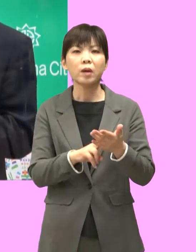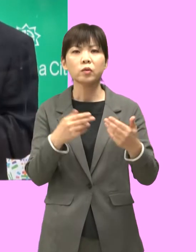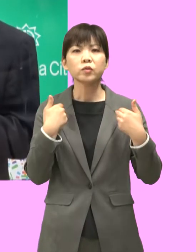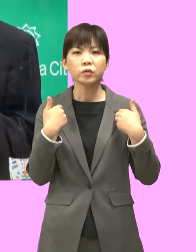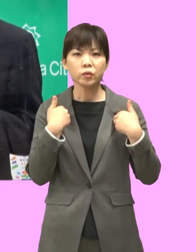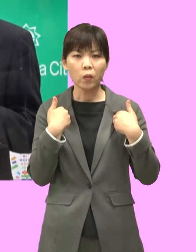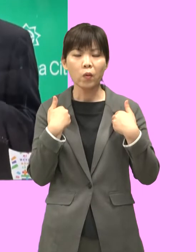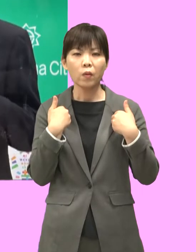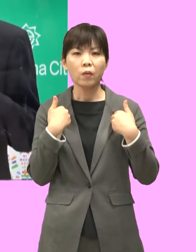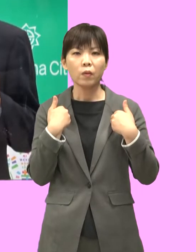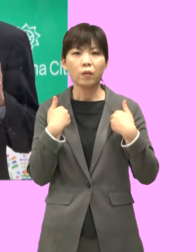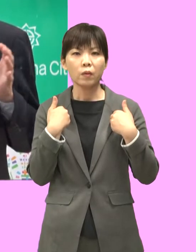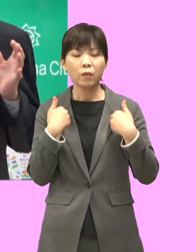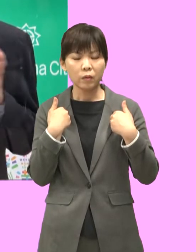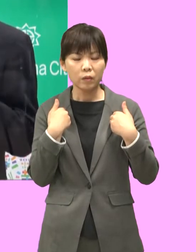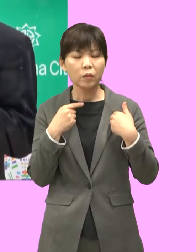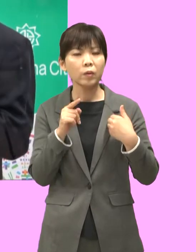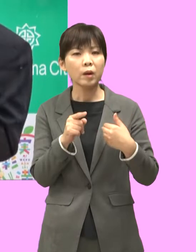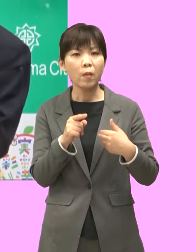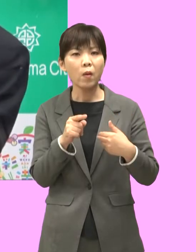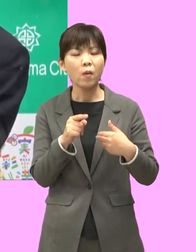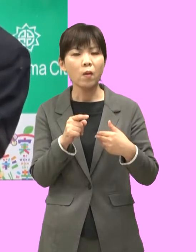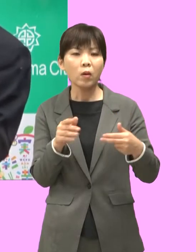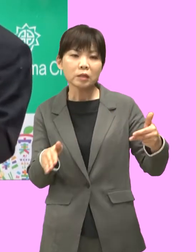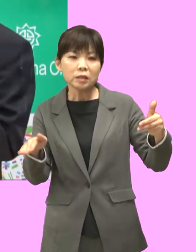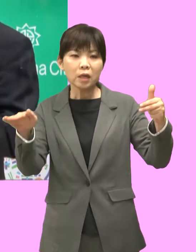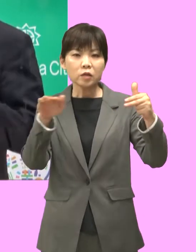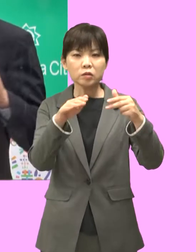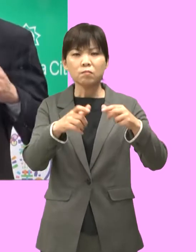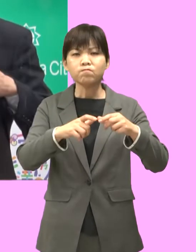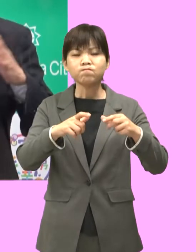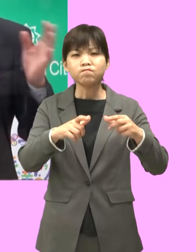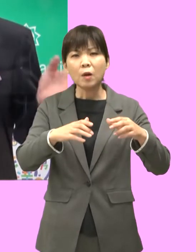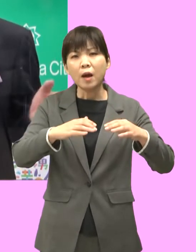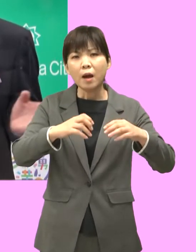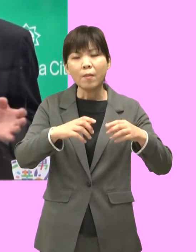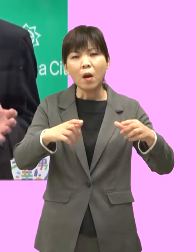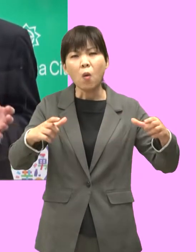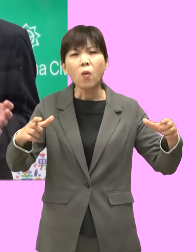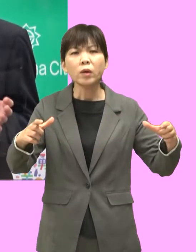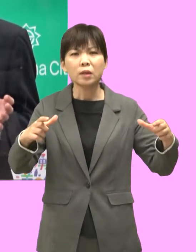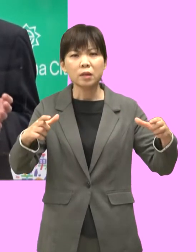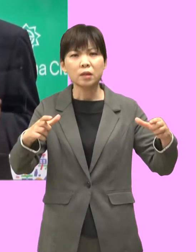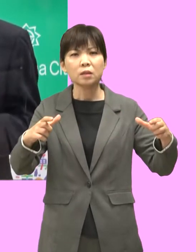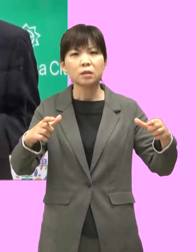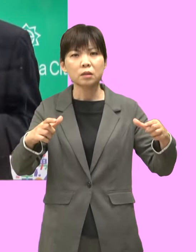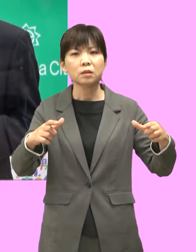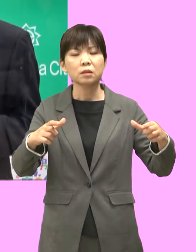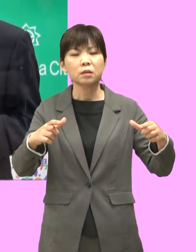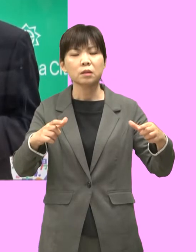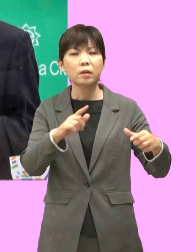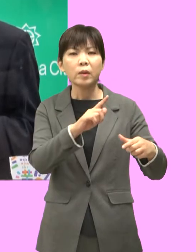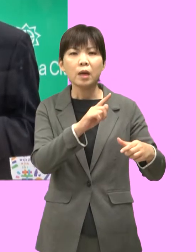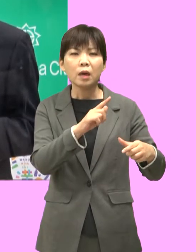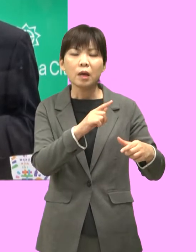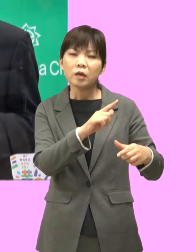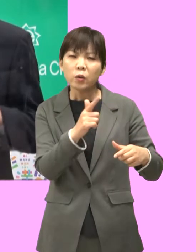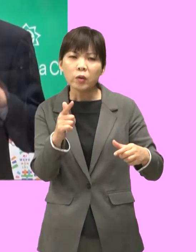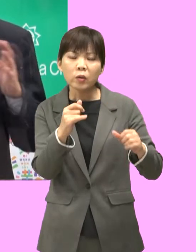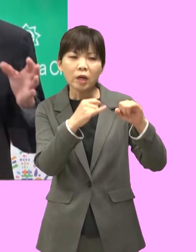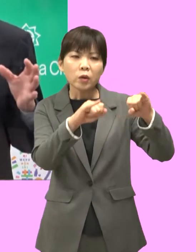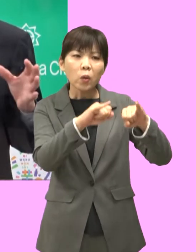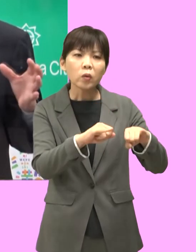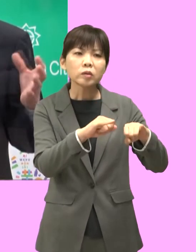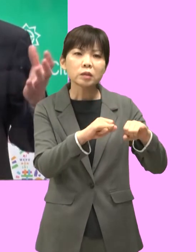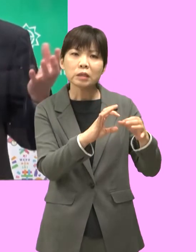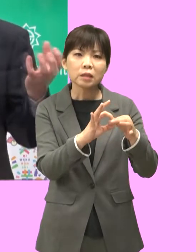体も、これだけの施設ですから、やっぱりいろんな工業関係ですね、全国